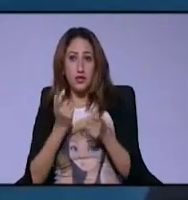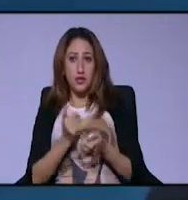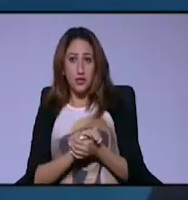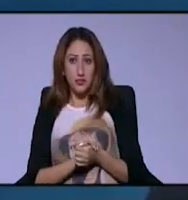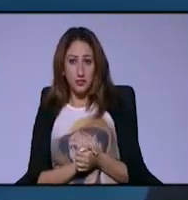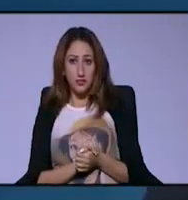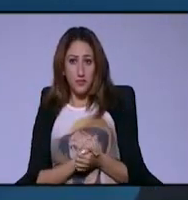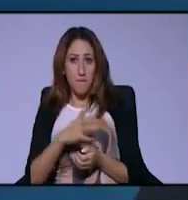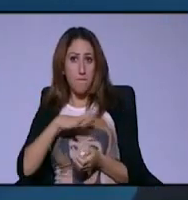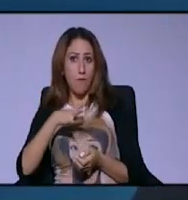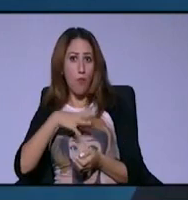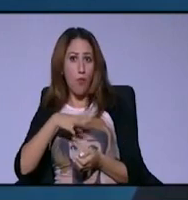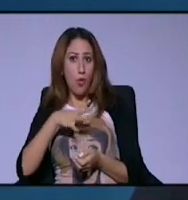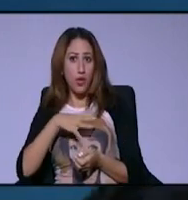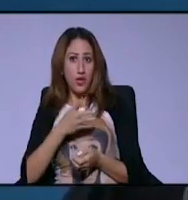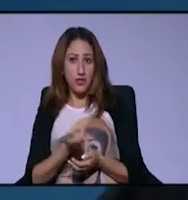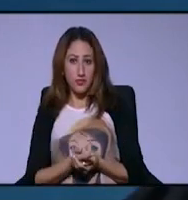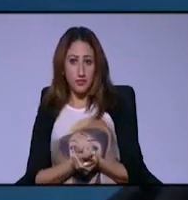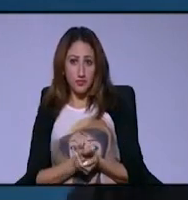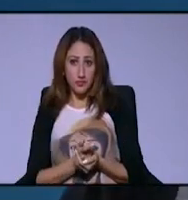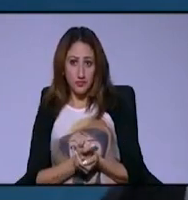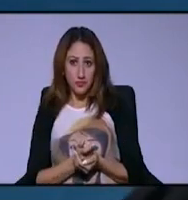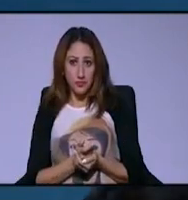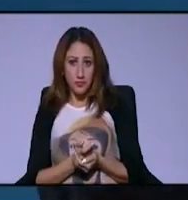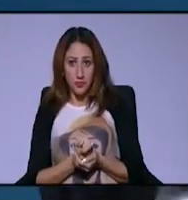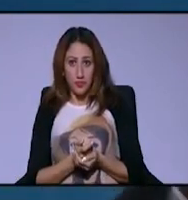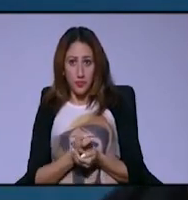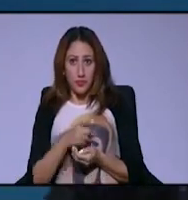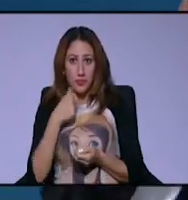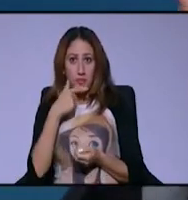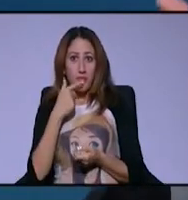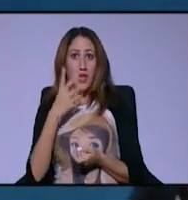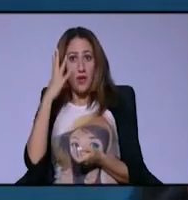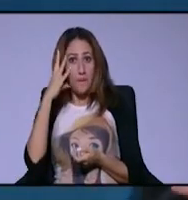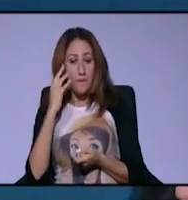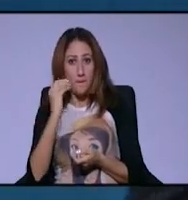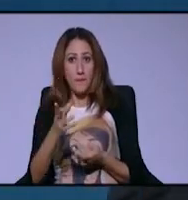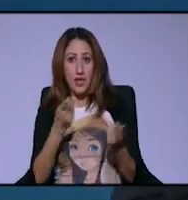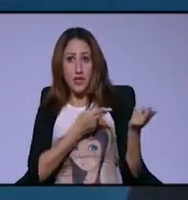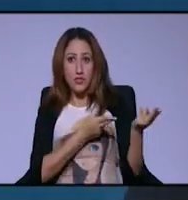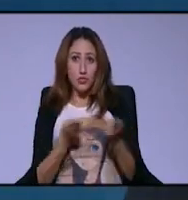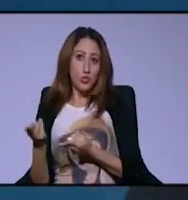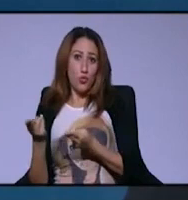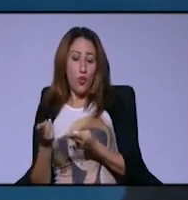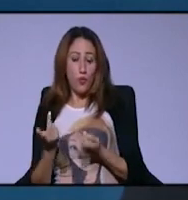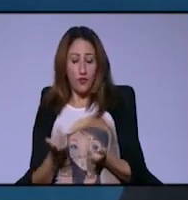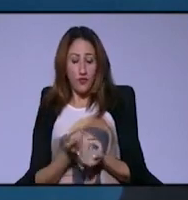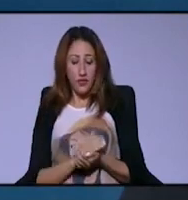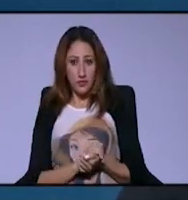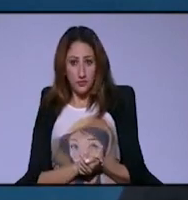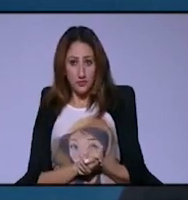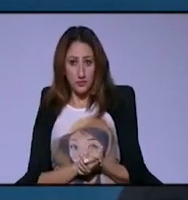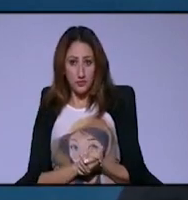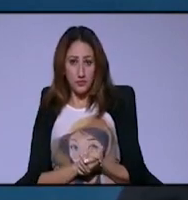مقلق قوي، أنه ألا يستطيع الوفاء والإكرام لضيوفه عليه الصلاة والسلام.